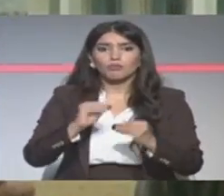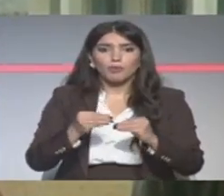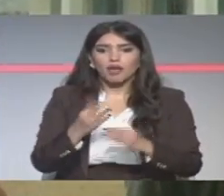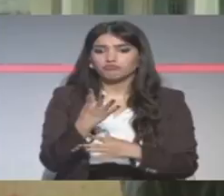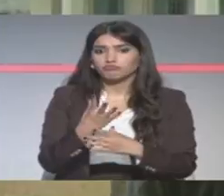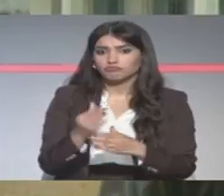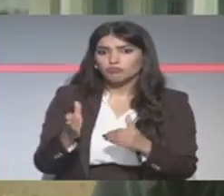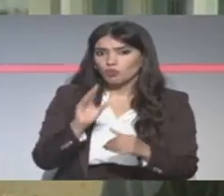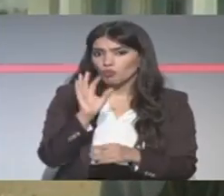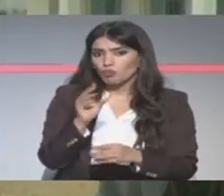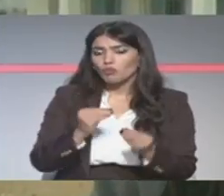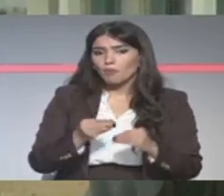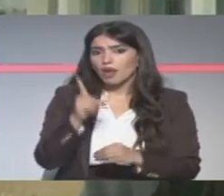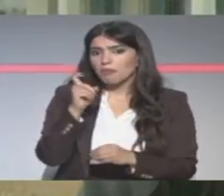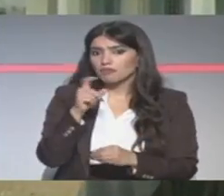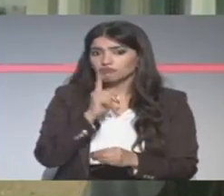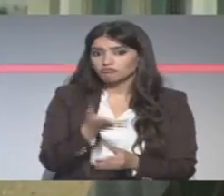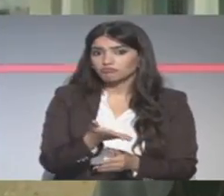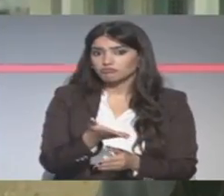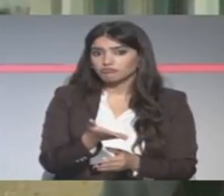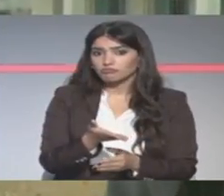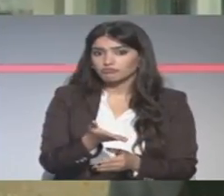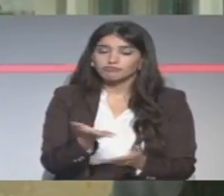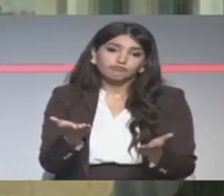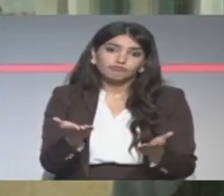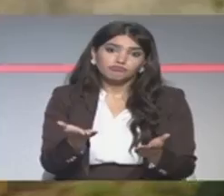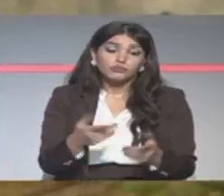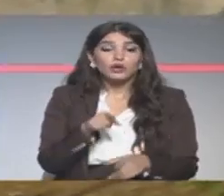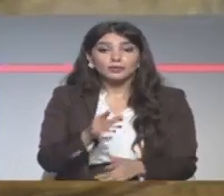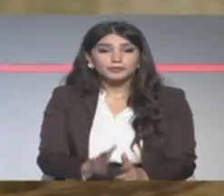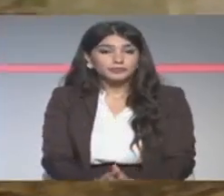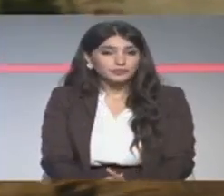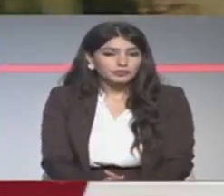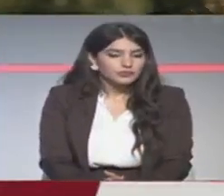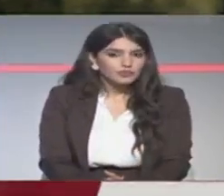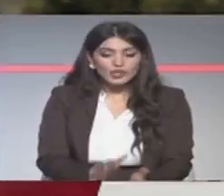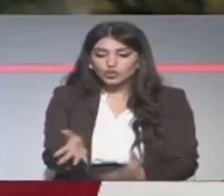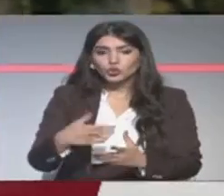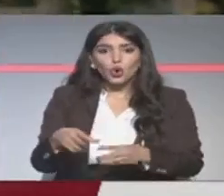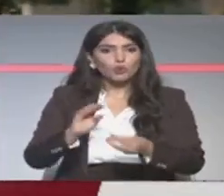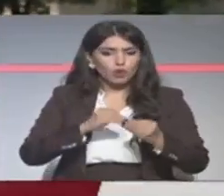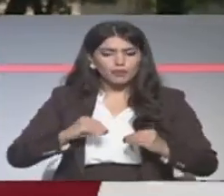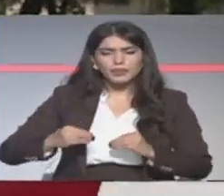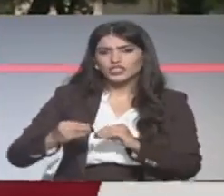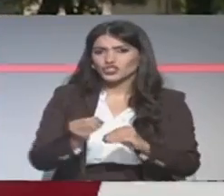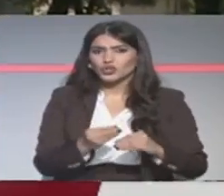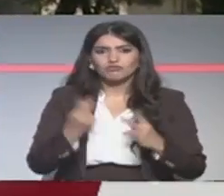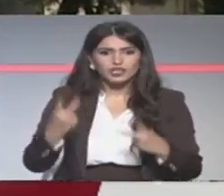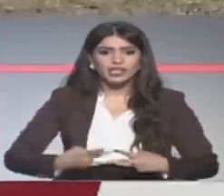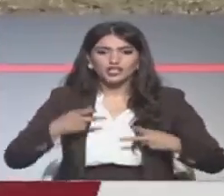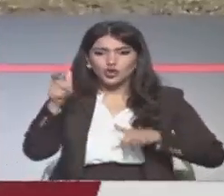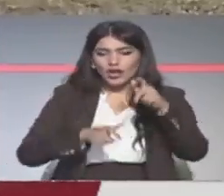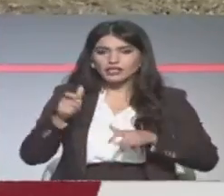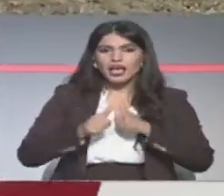لهنا قبط 3-4 كيلومتر وما نشنا قاعدينش ندفعوا به. هذه المشاغل وغيرها التي يتقاسمها